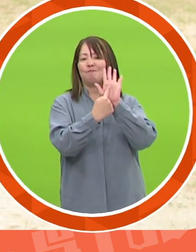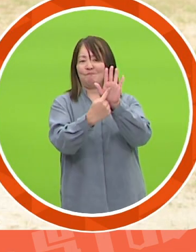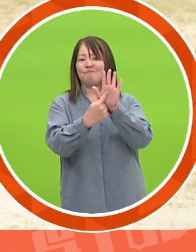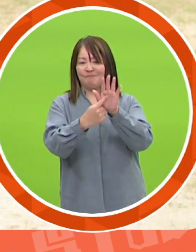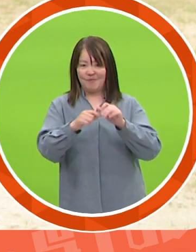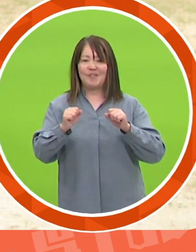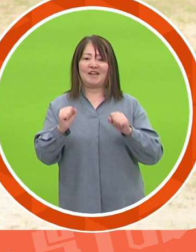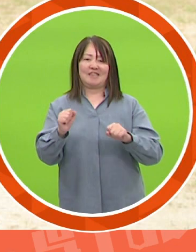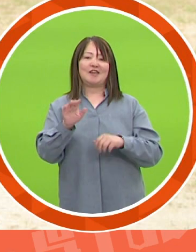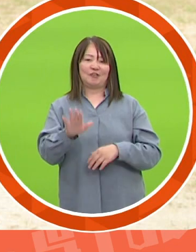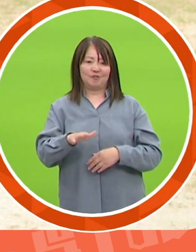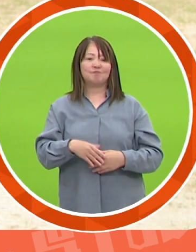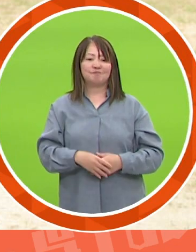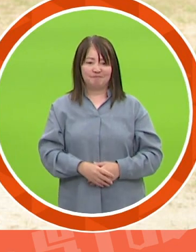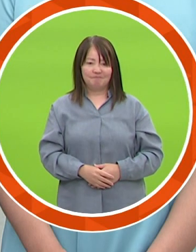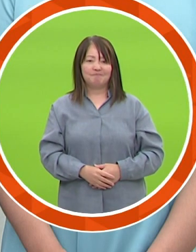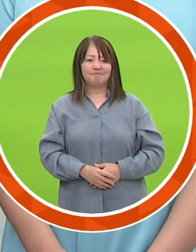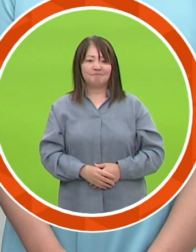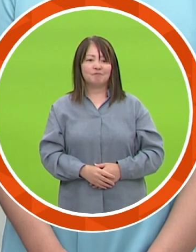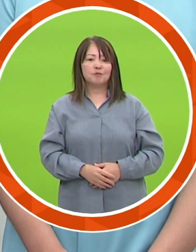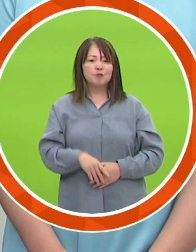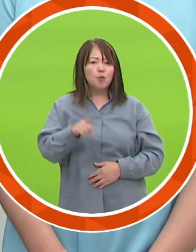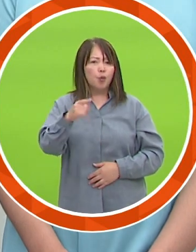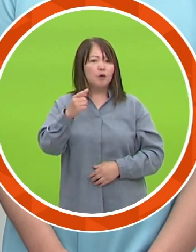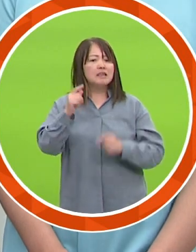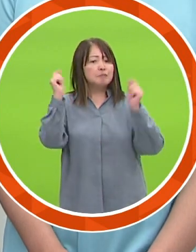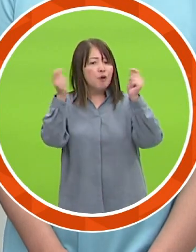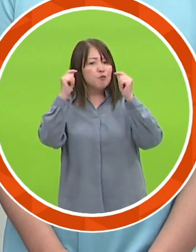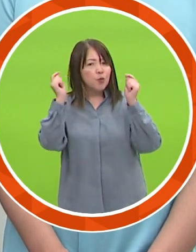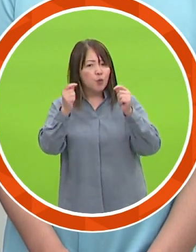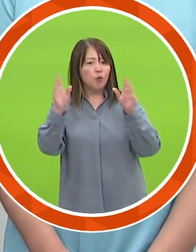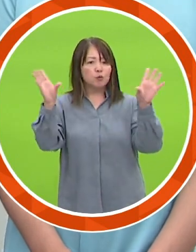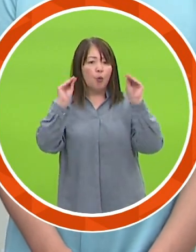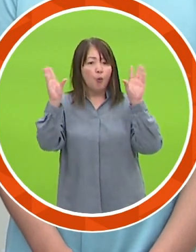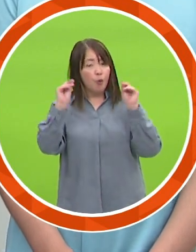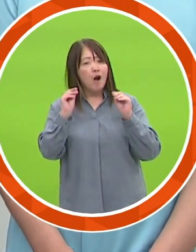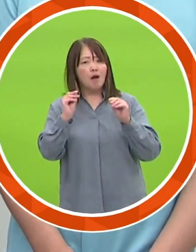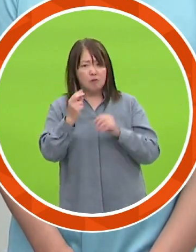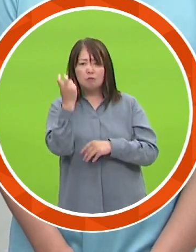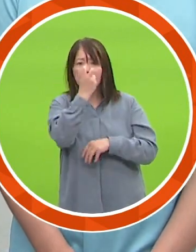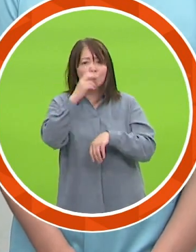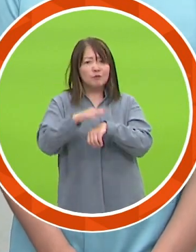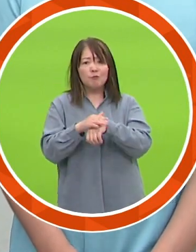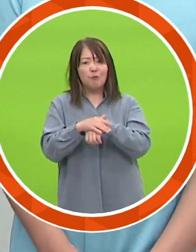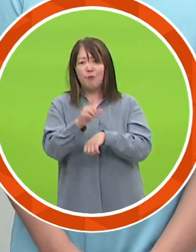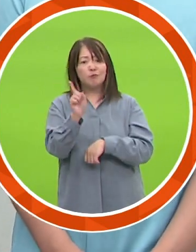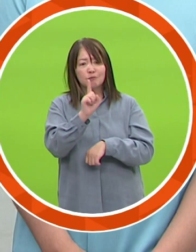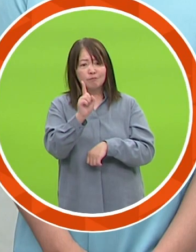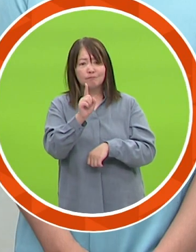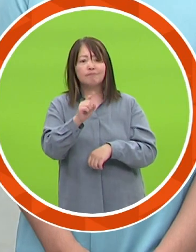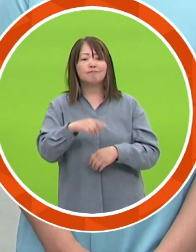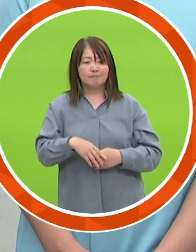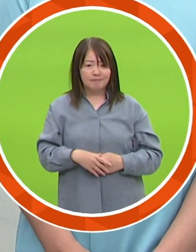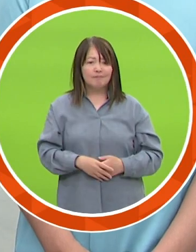を実施しています。 気になるイベントの情報はどうやって確認すればいいのか教えて